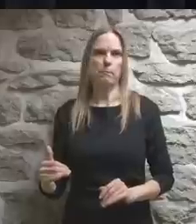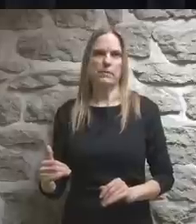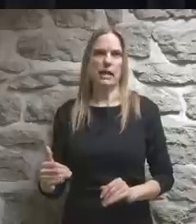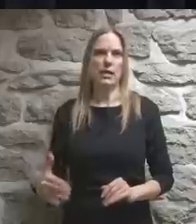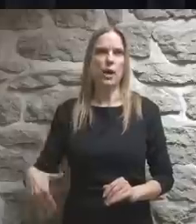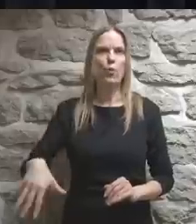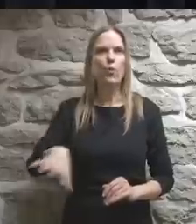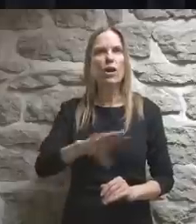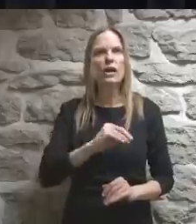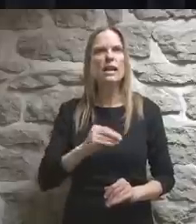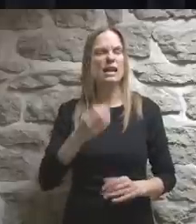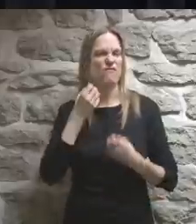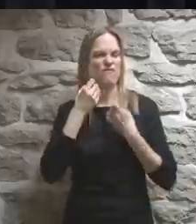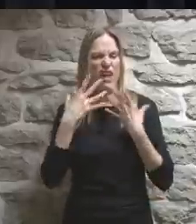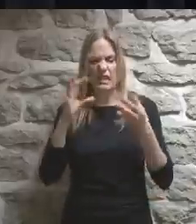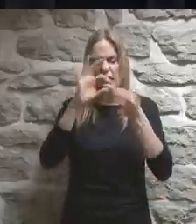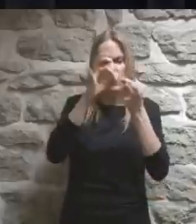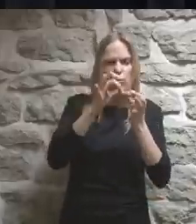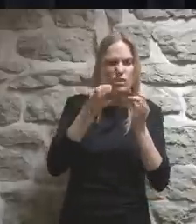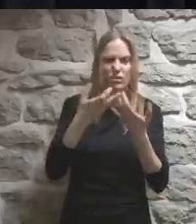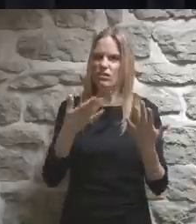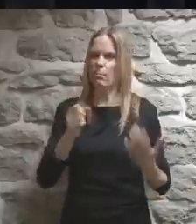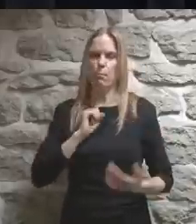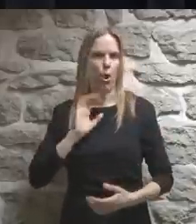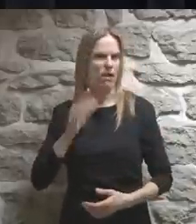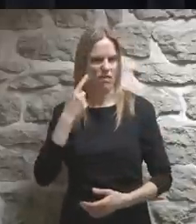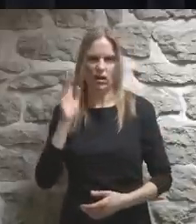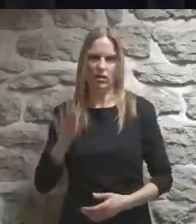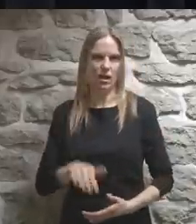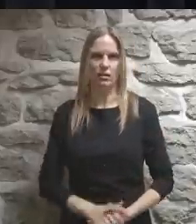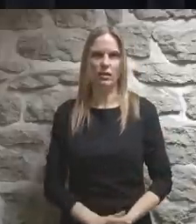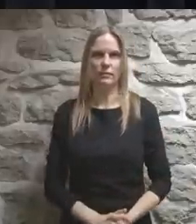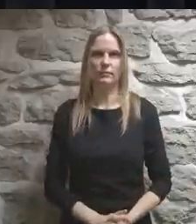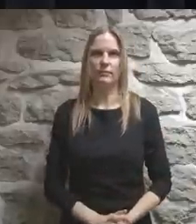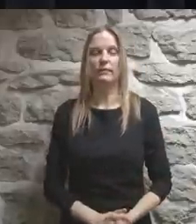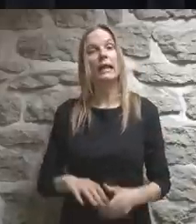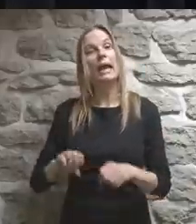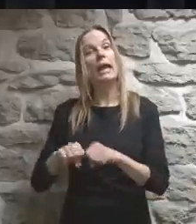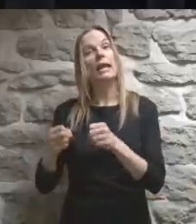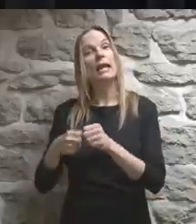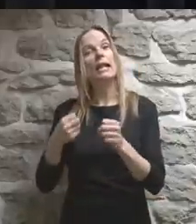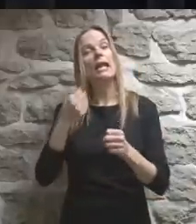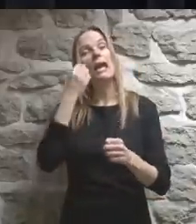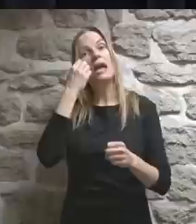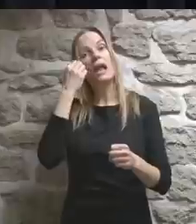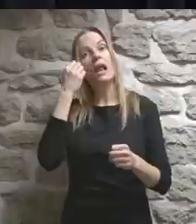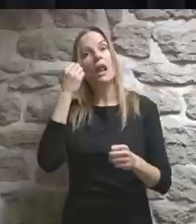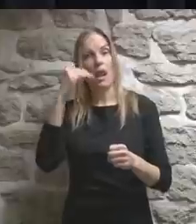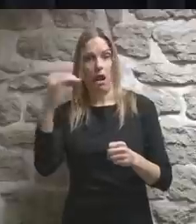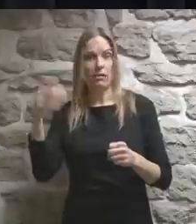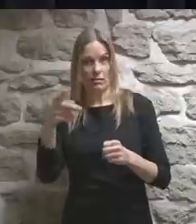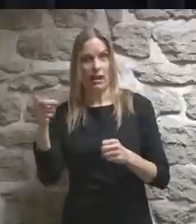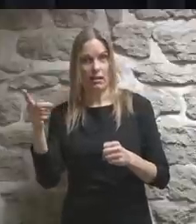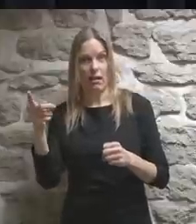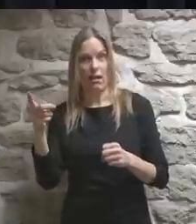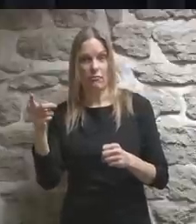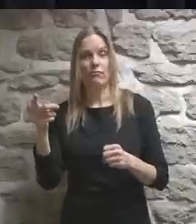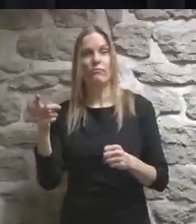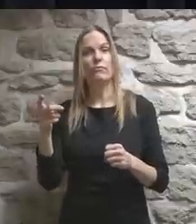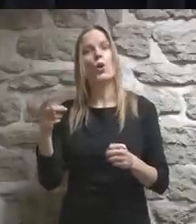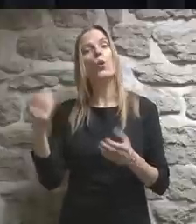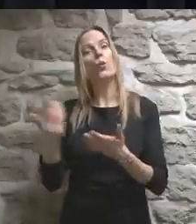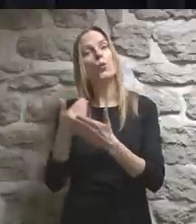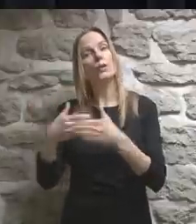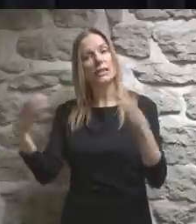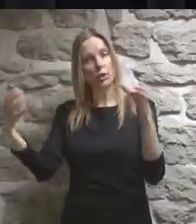kõiki veriseid üksikasju. Teismeliste noorukitega võiks uudiseid vaadata koos ja nendega selle